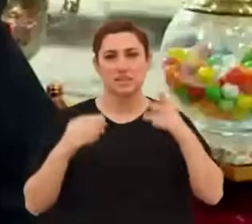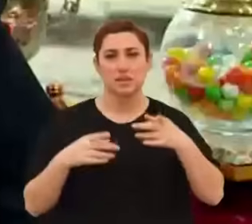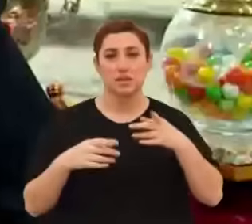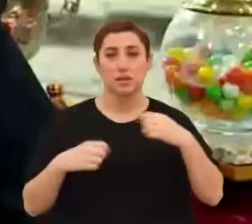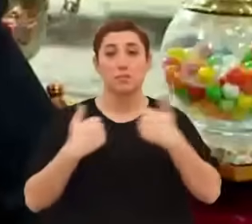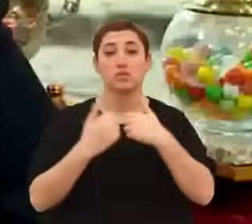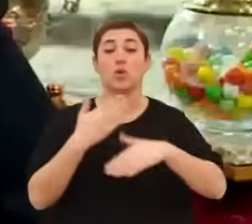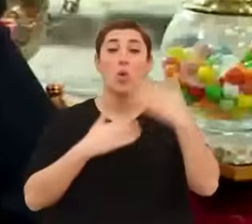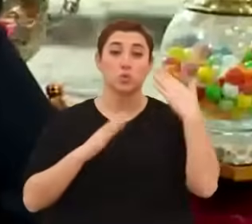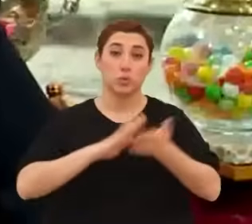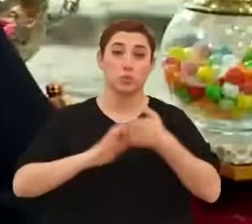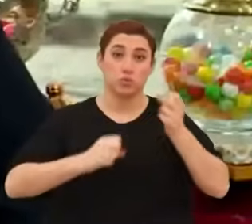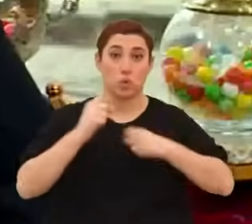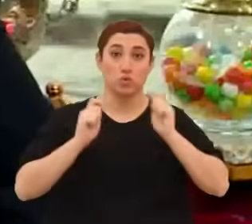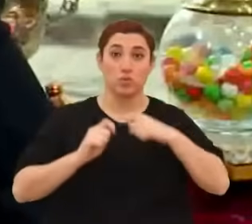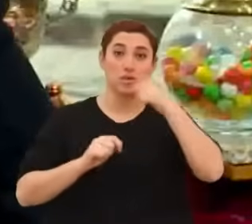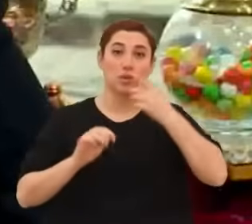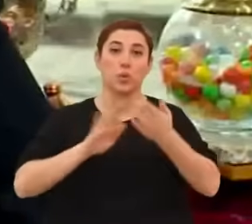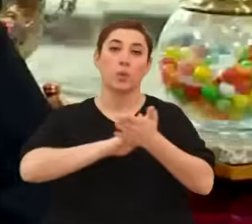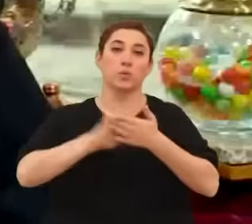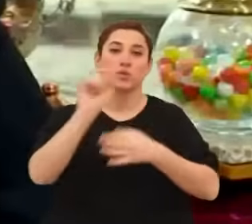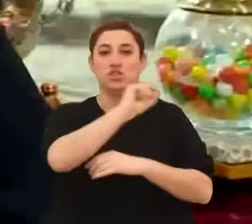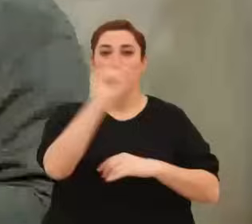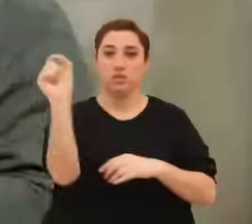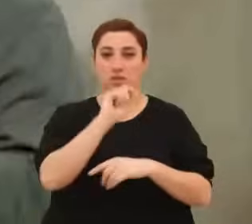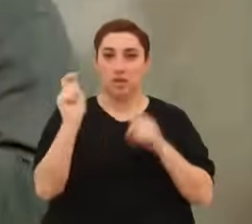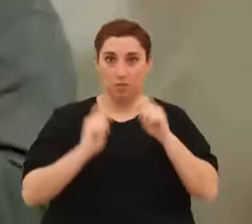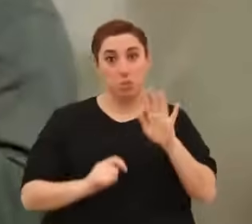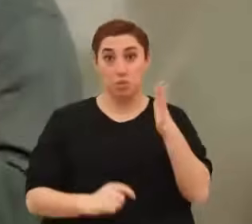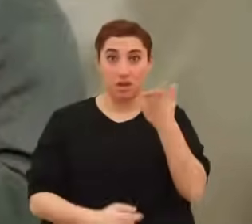Maçtan önce düz koşu yapıyorlar ya. Sen ne düz çizgi çiziyorsun herhalde.